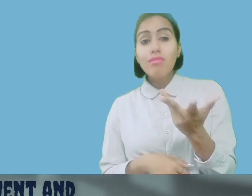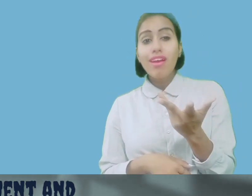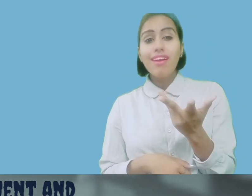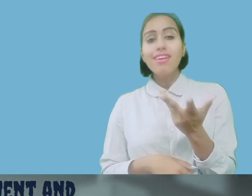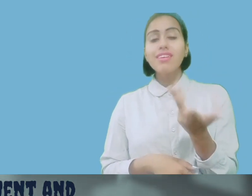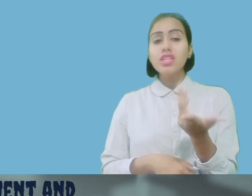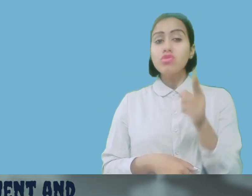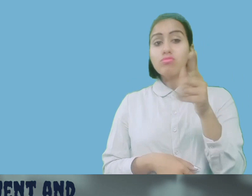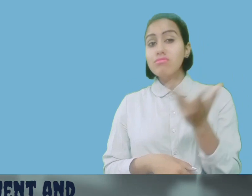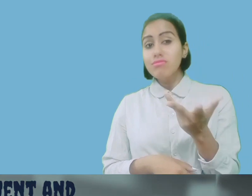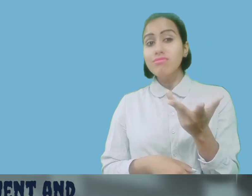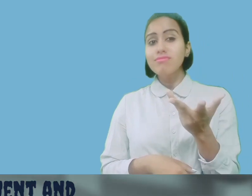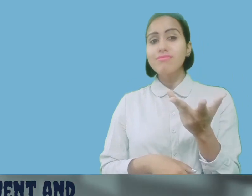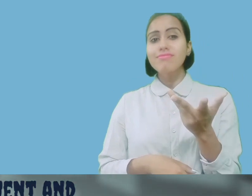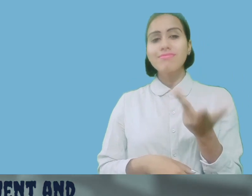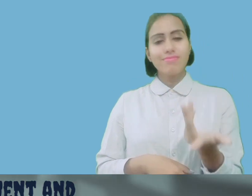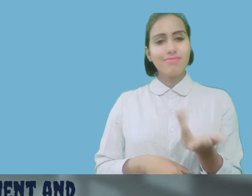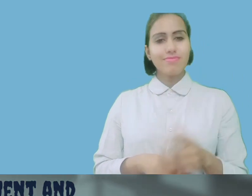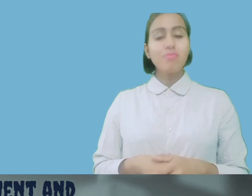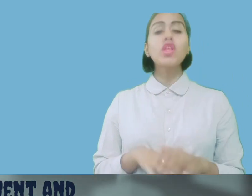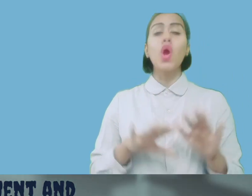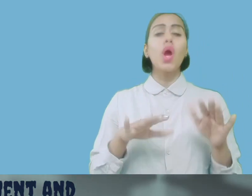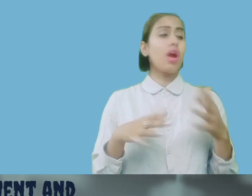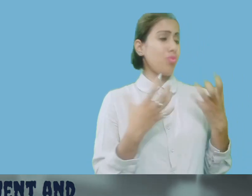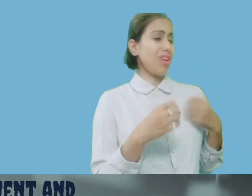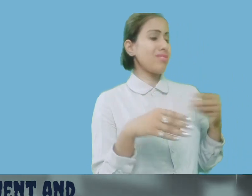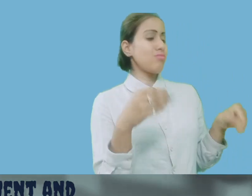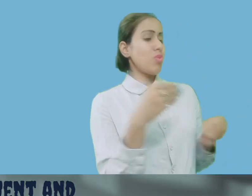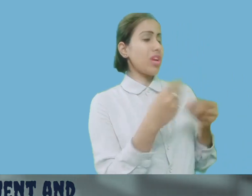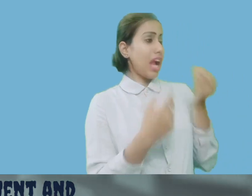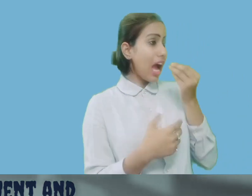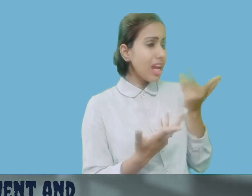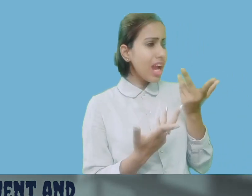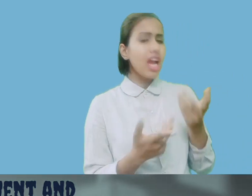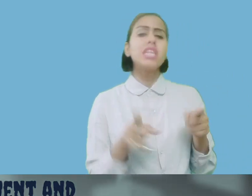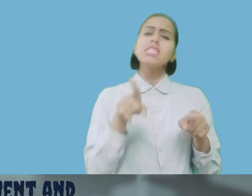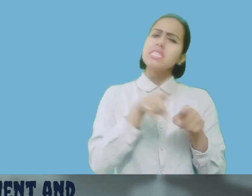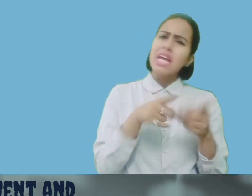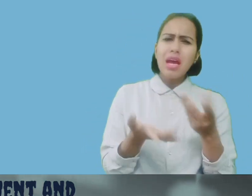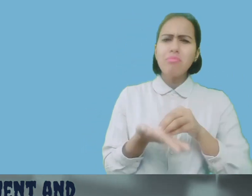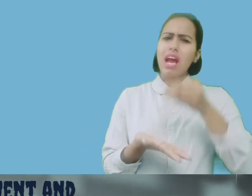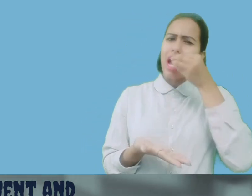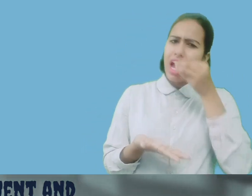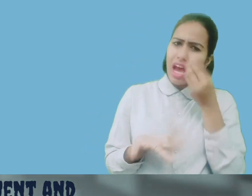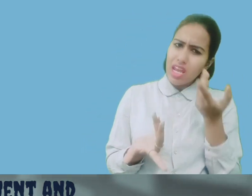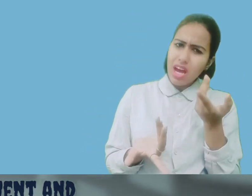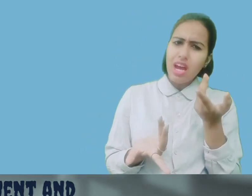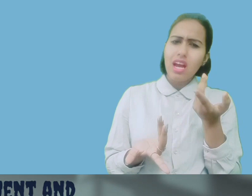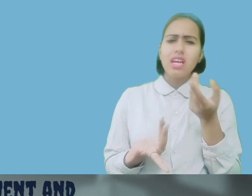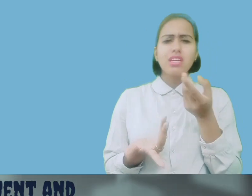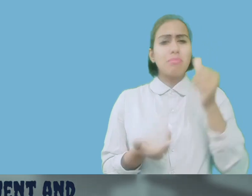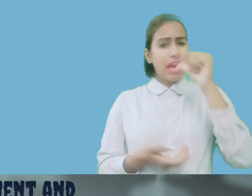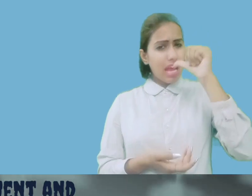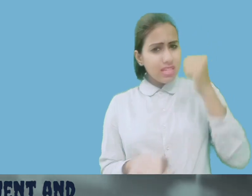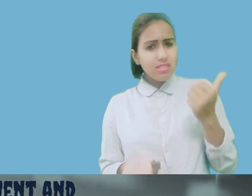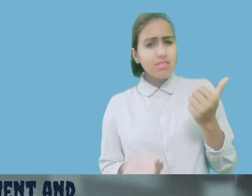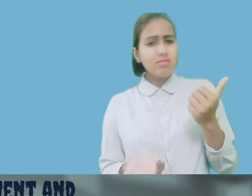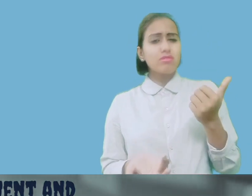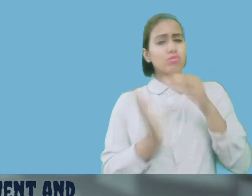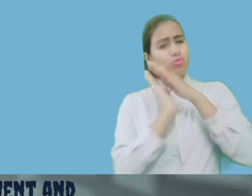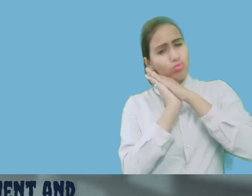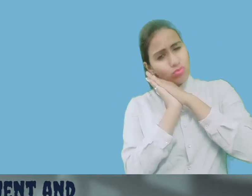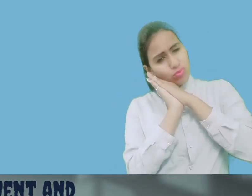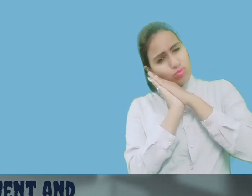को खिलाना, इस तरह से आप उनसे पार्टी मांग सकते हैं कि आप मुझे पार्टी दीजिए। बहुत अच्छा आपने बताया, और